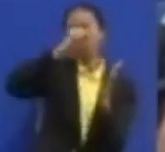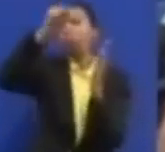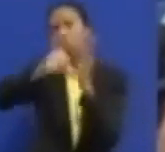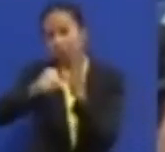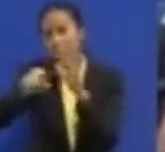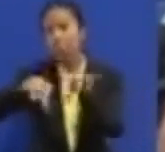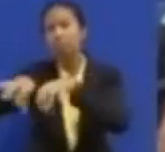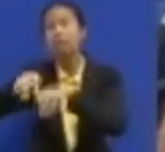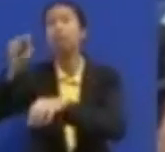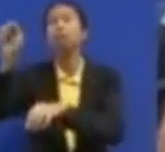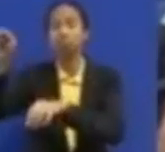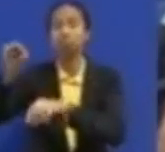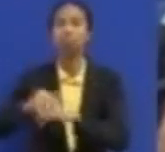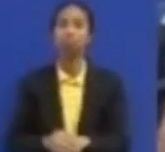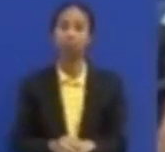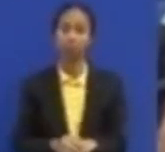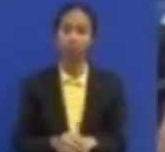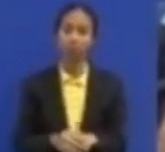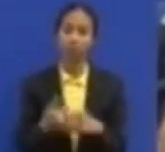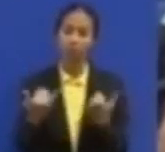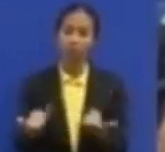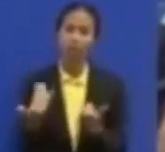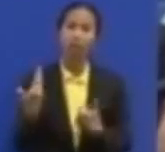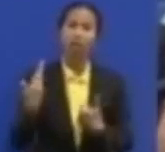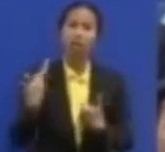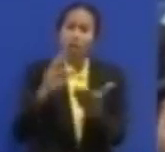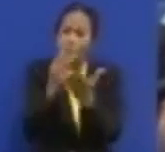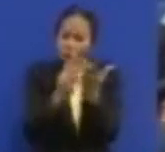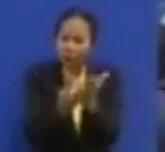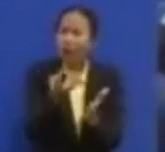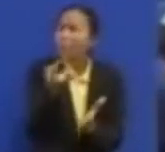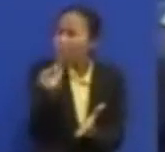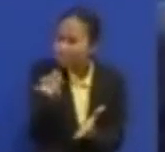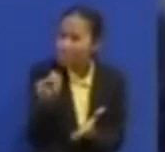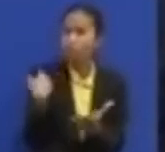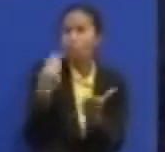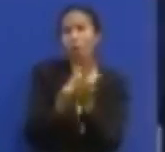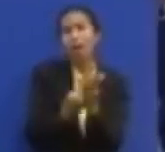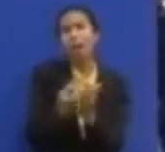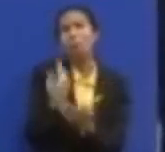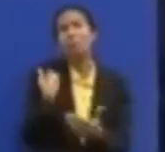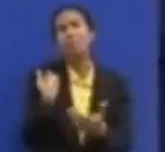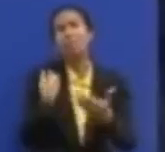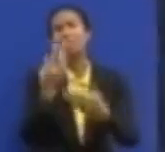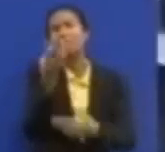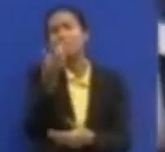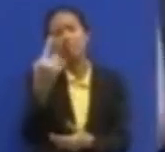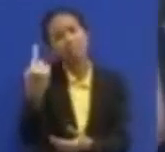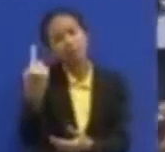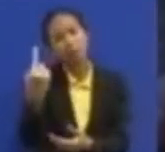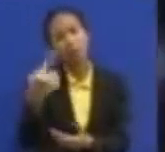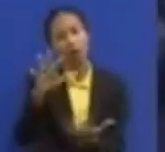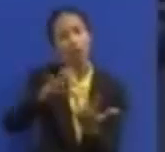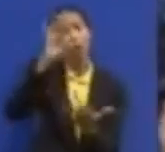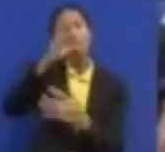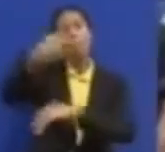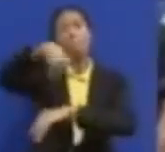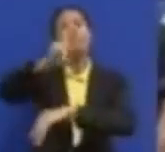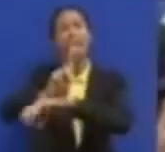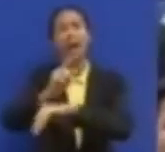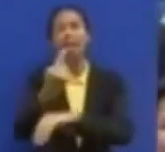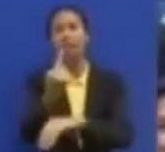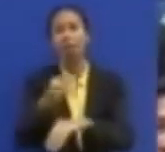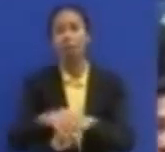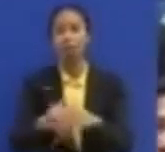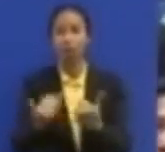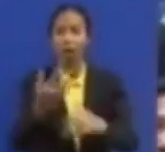ไม่ใช่หลายประเด็นที่ไหนวันนี้วันละมีอยู่แค่วันละเดียวก็ว่าได้ก็คือเลือกประธานและก็รอง